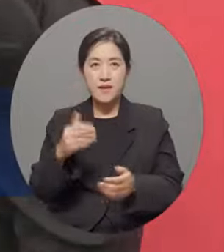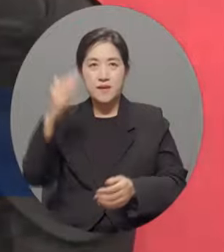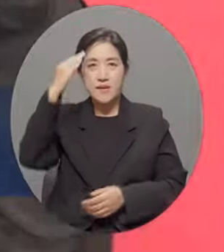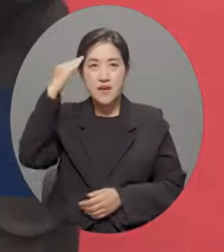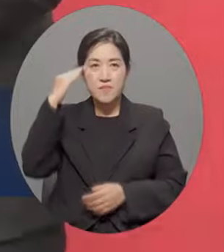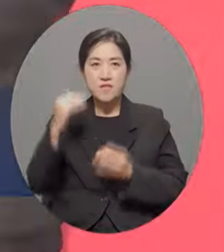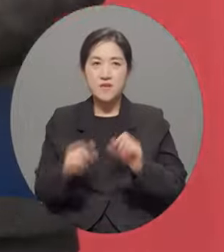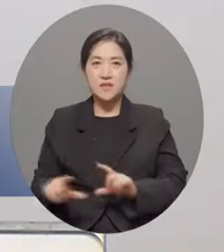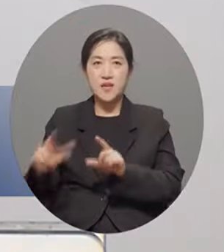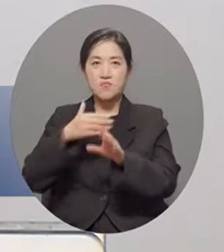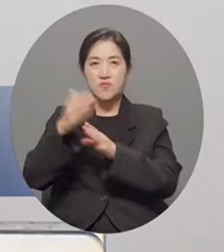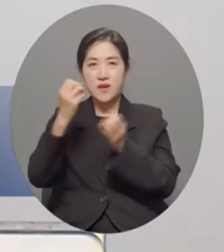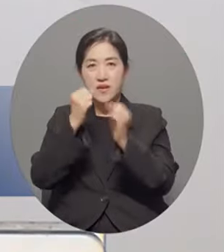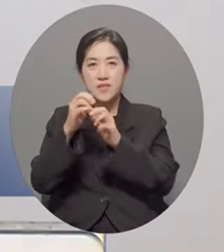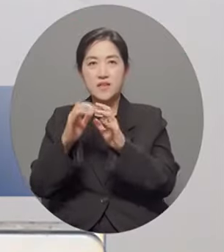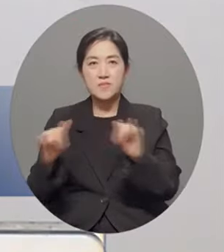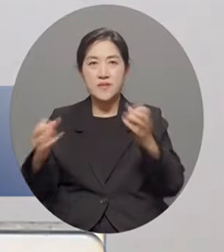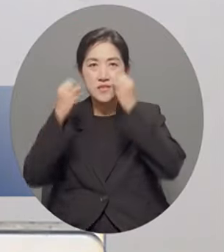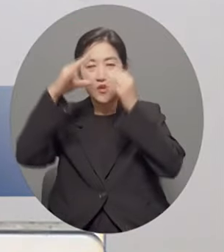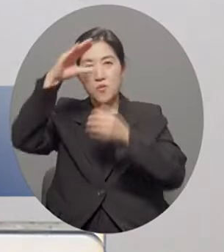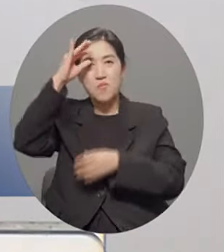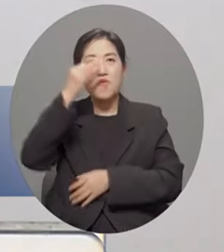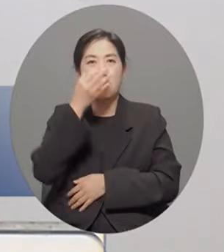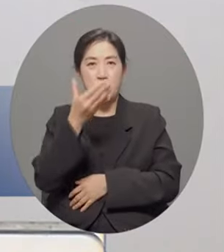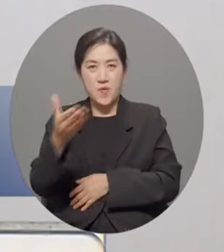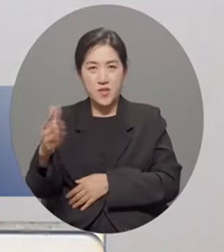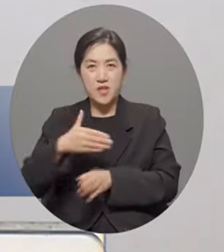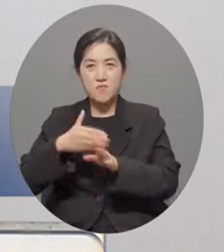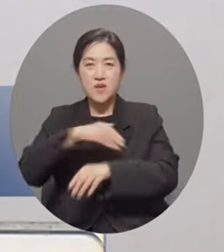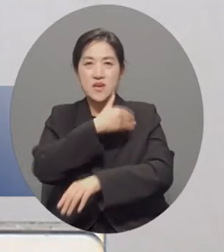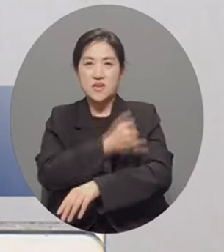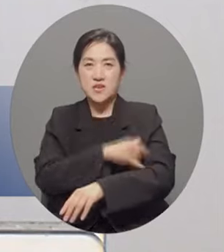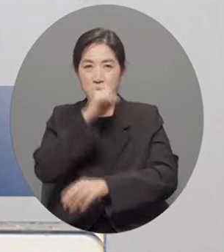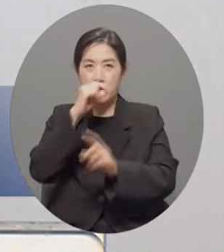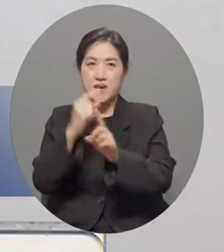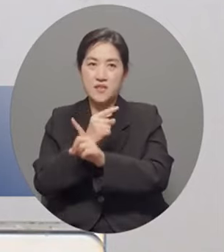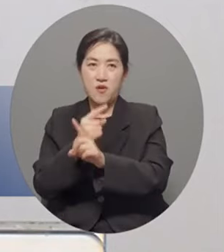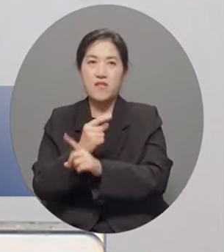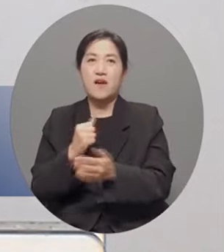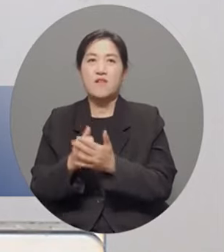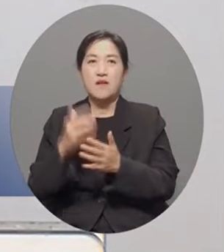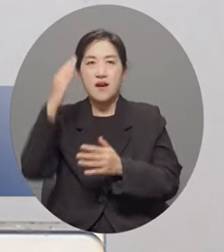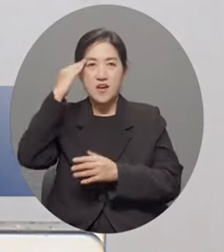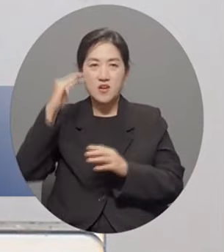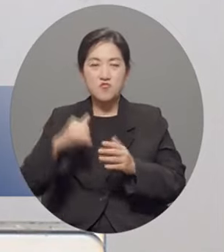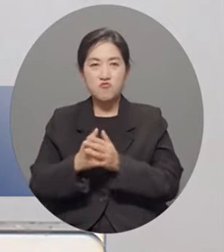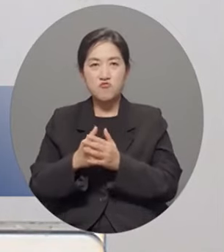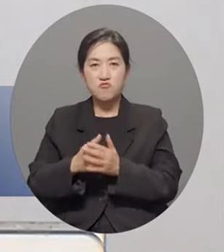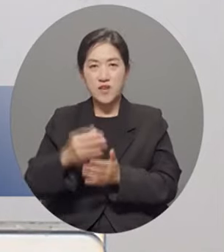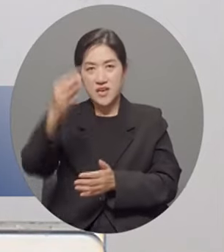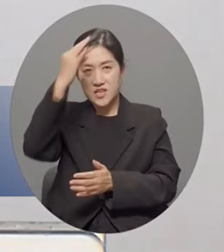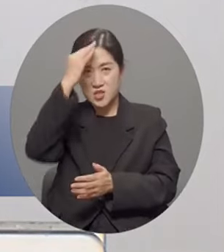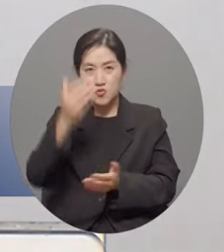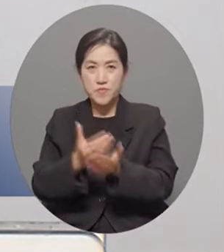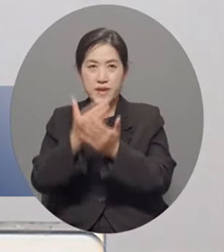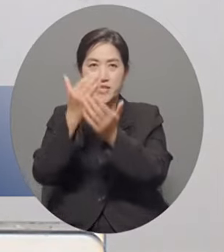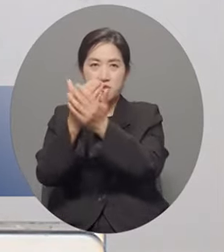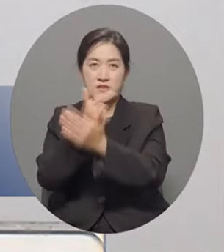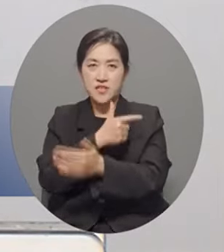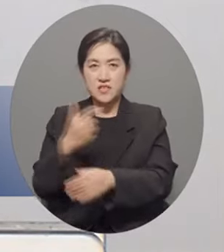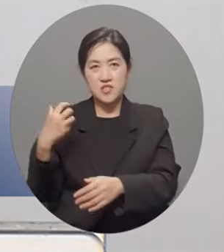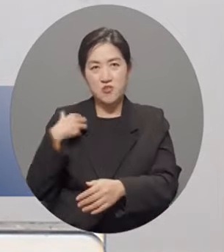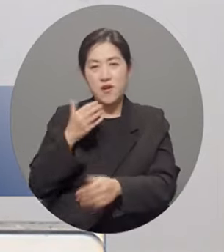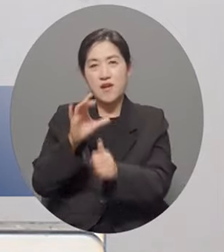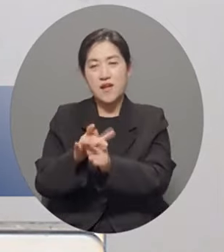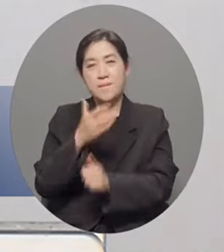정착한 북한 이탈 주민들의 새로운 롤모델로 북한 인권 개선과 대한민국 공학 발전에 큰 역할을